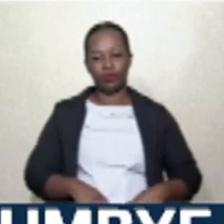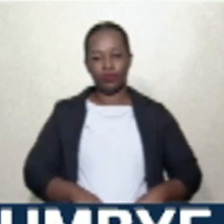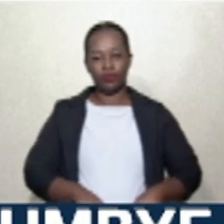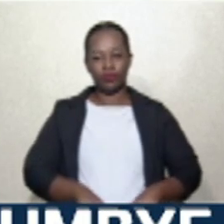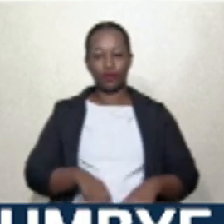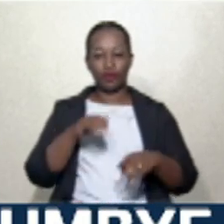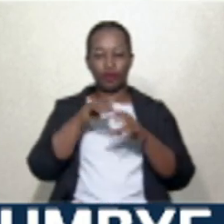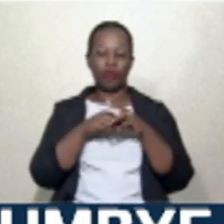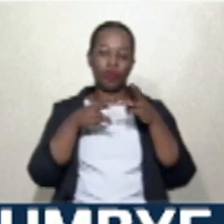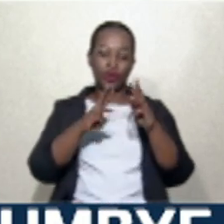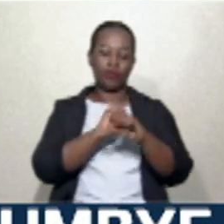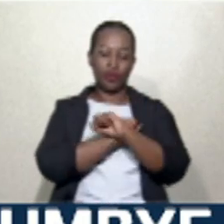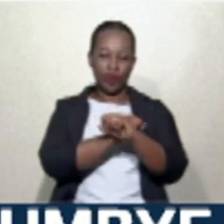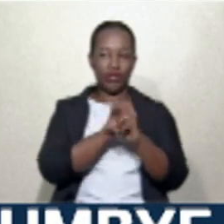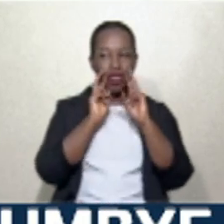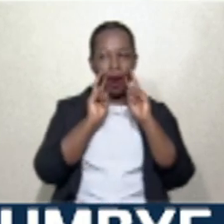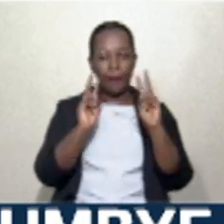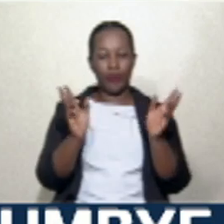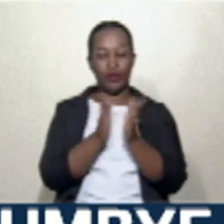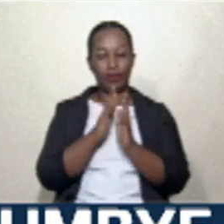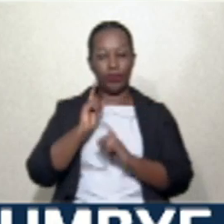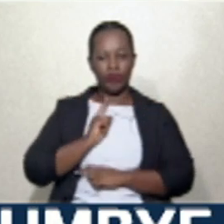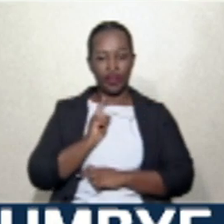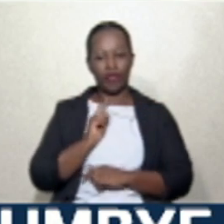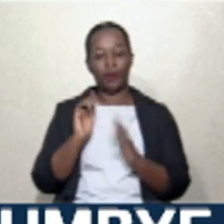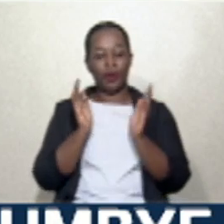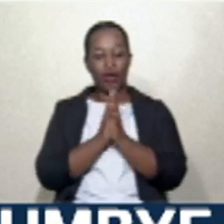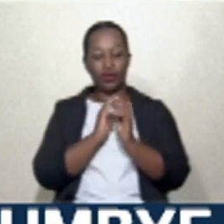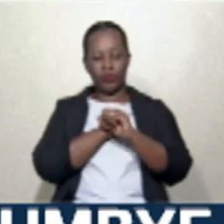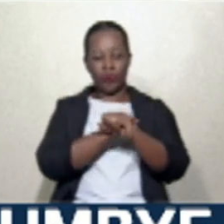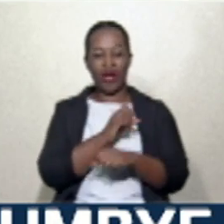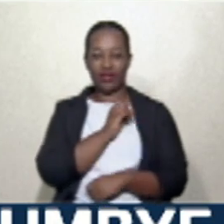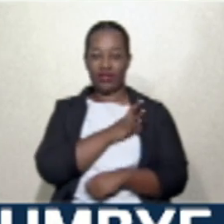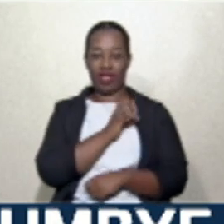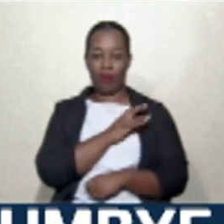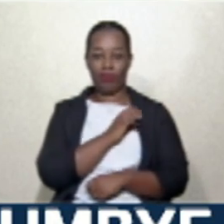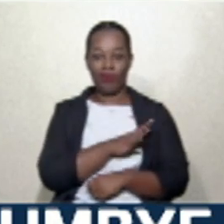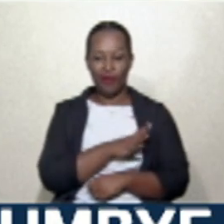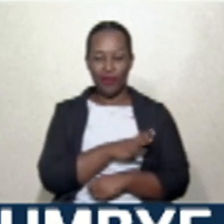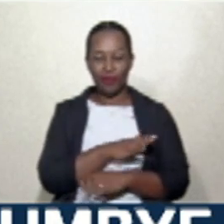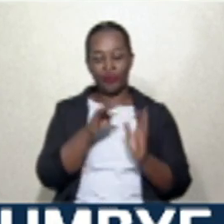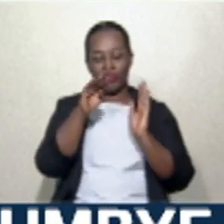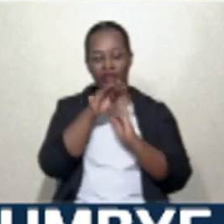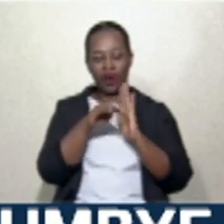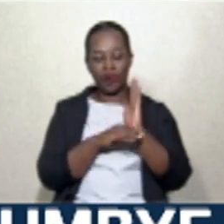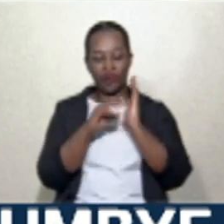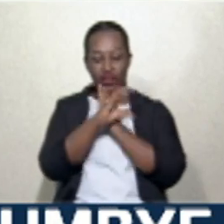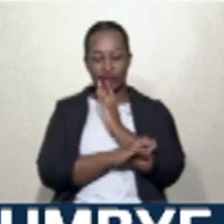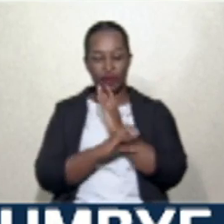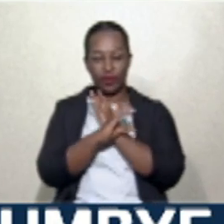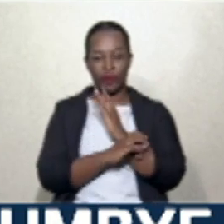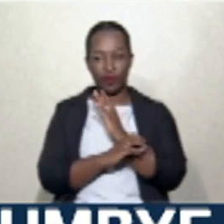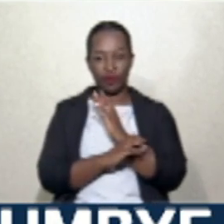rwego rwo kubungabunga amahoro n'umutekano ndetse no kurwanya iterabwoba, gahunda z'ibihugu